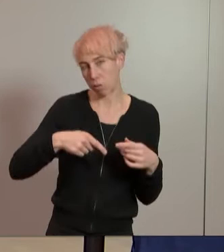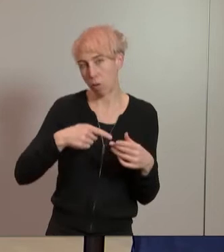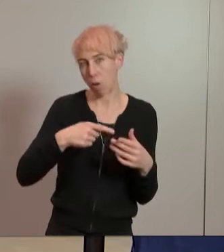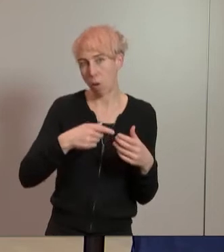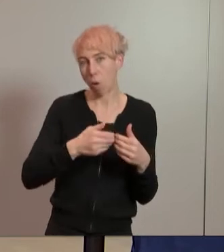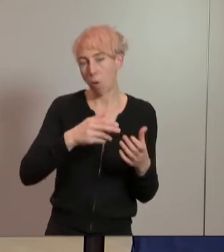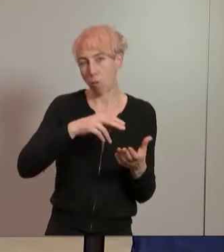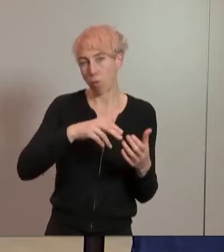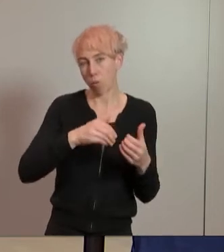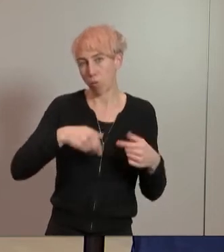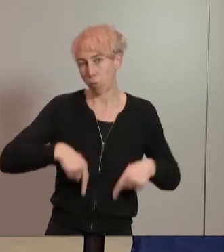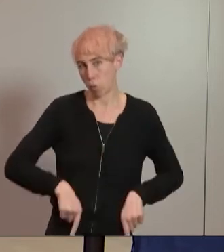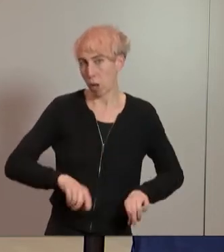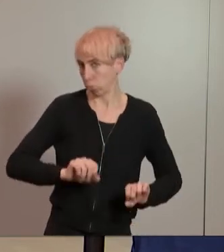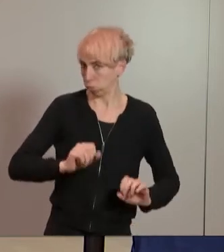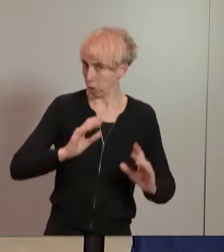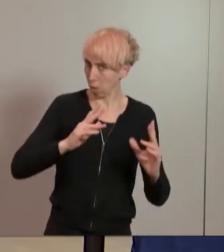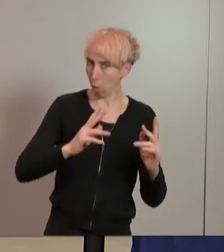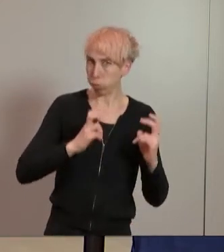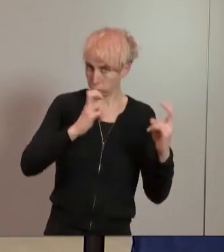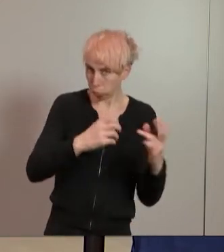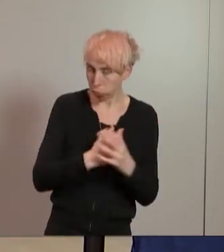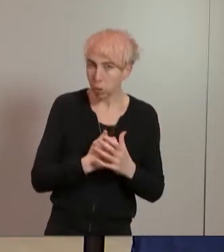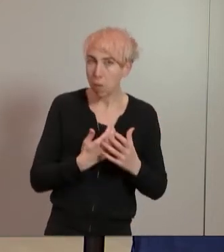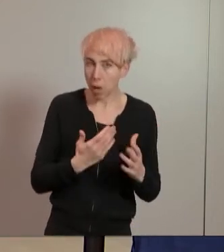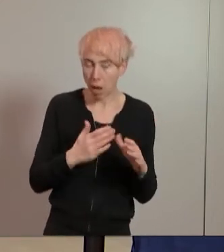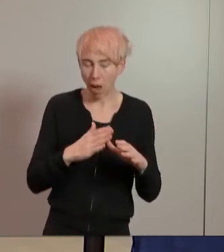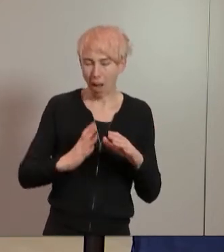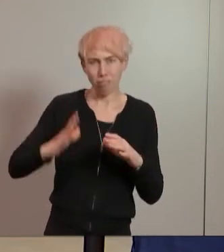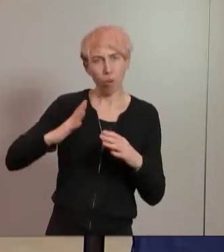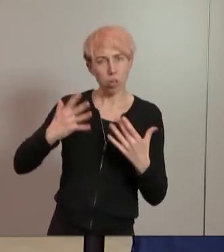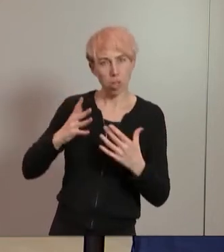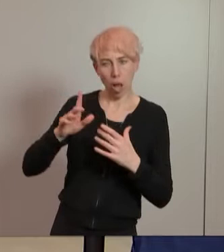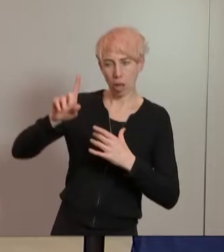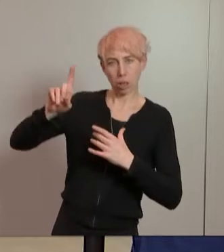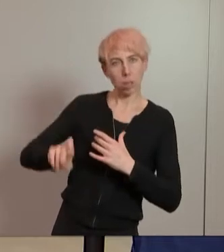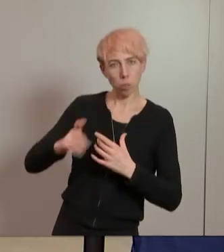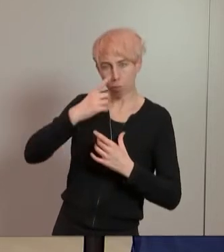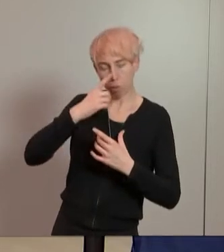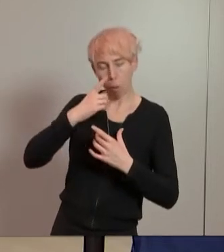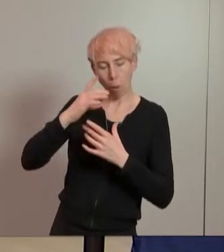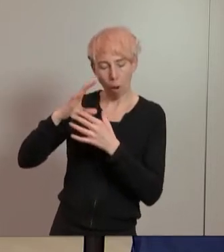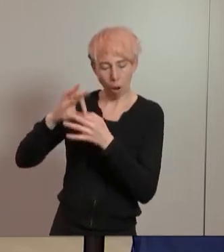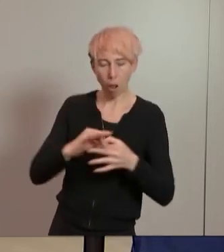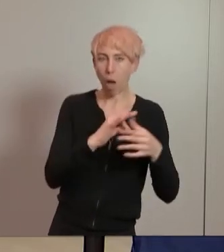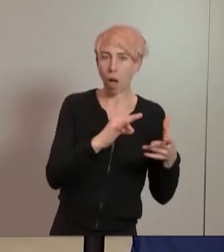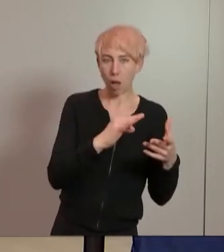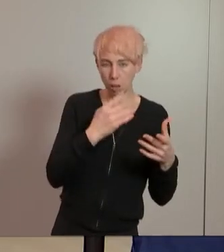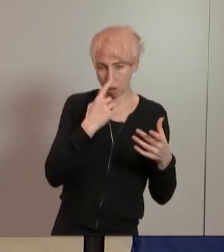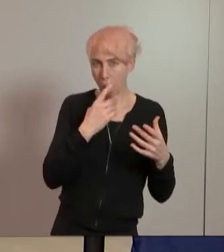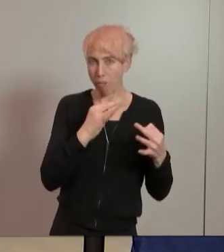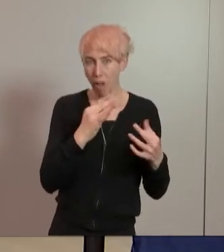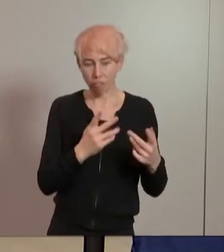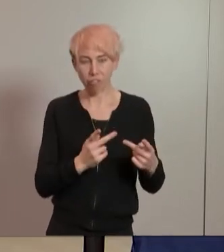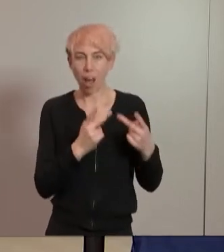avait aussi eu l'occasion d'en parler en amont de ce conseil municipal. Une autre question liée qui est pour nous importante, c'est celle de la révision des valeurs